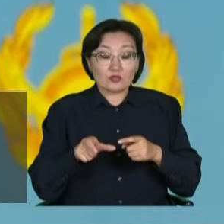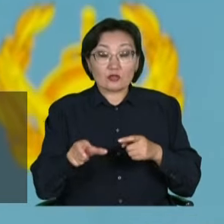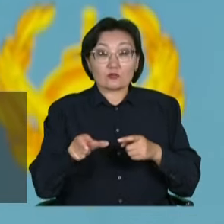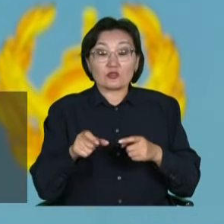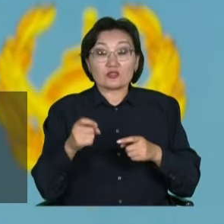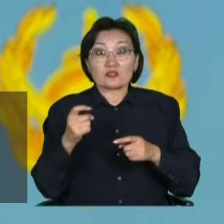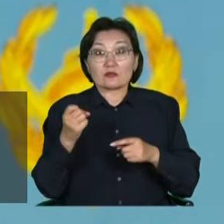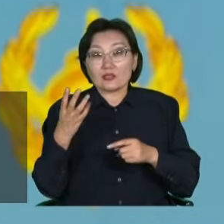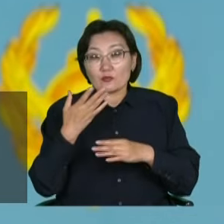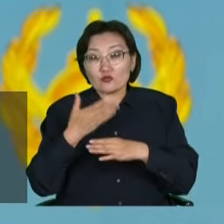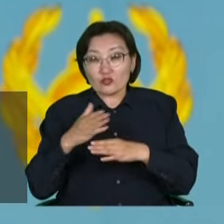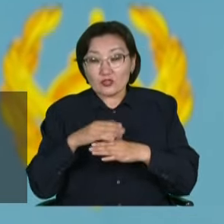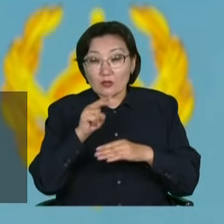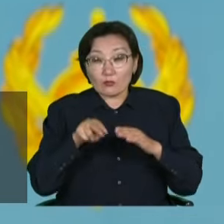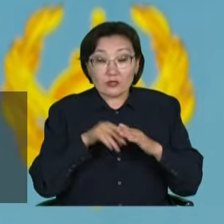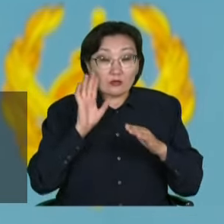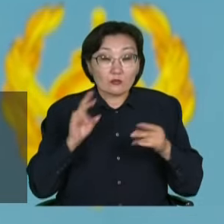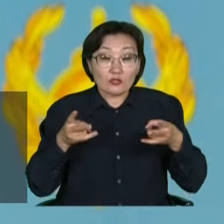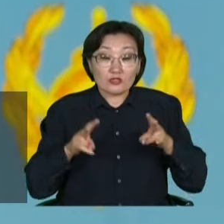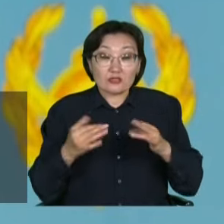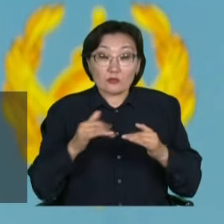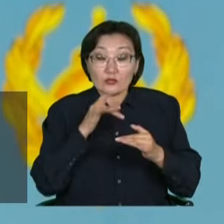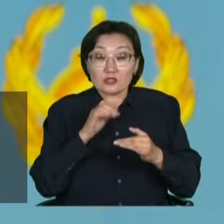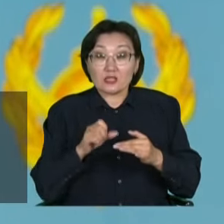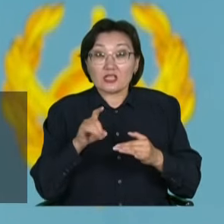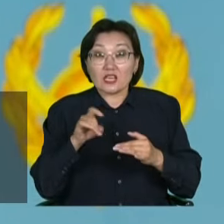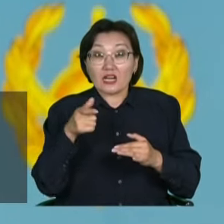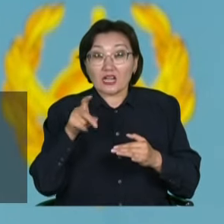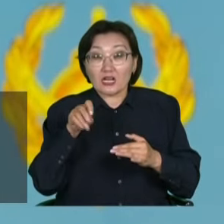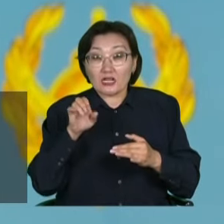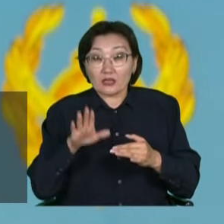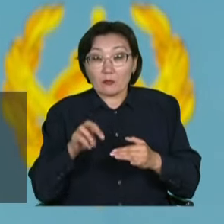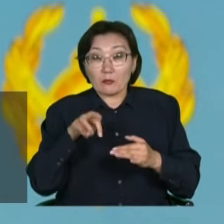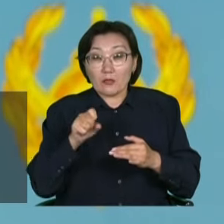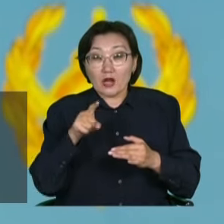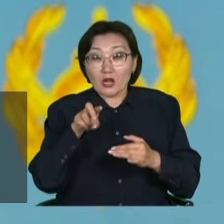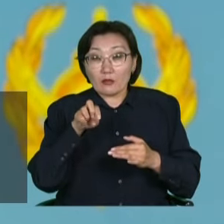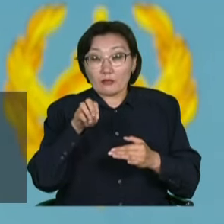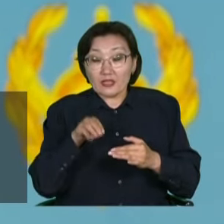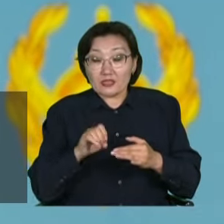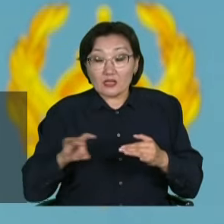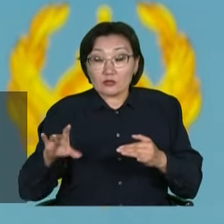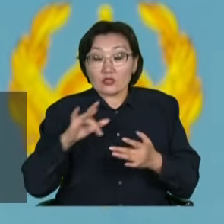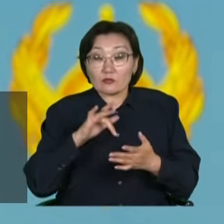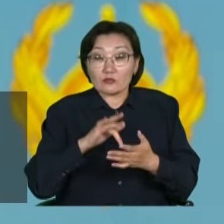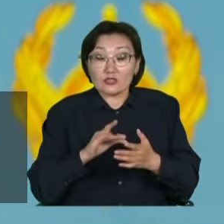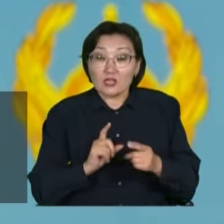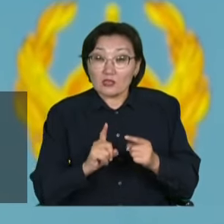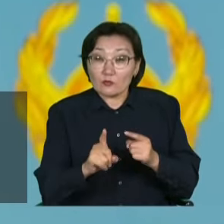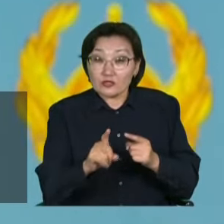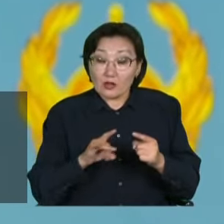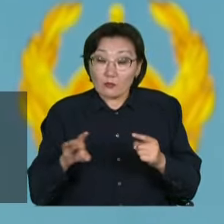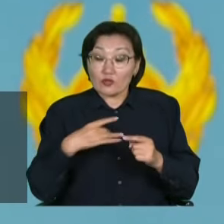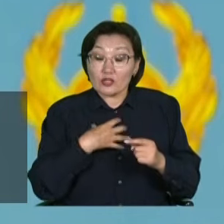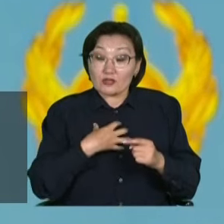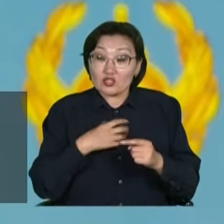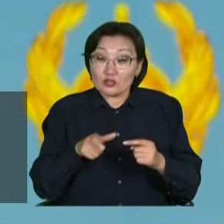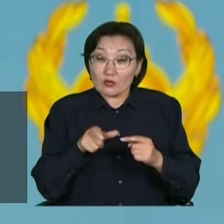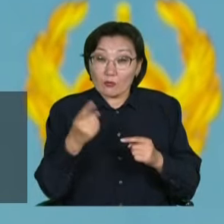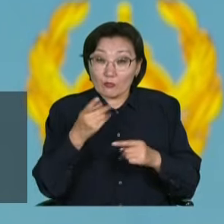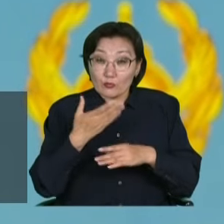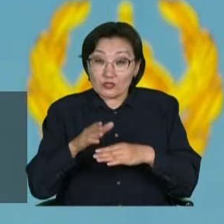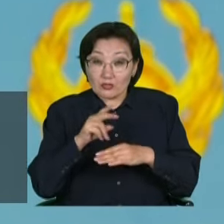бөлігін су шаюда. Қазіргі уақытта Хамит Ерғалиев, Махамбет ауданының ортасына қатынайтын республикалық маңызы бар тас жолдың бір